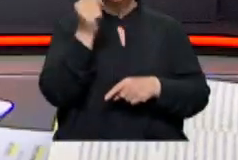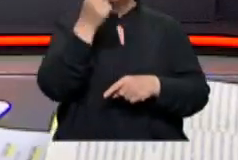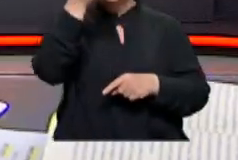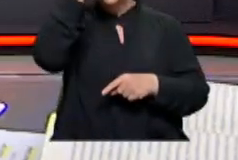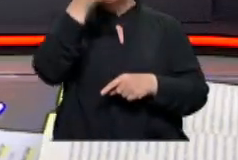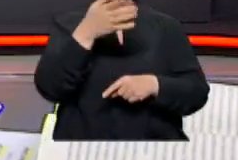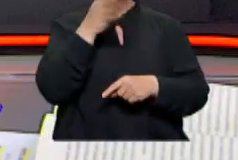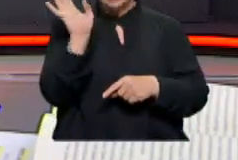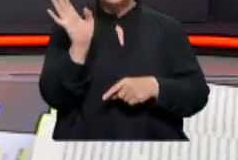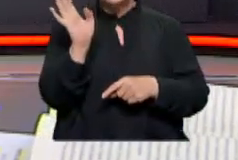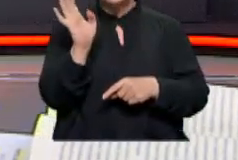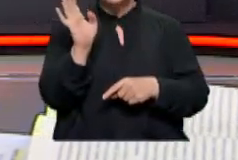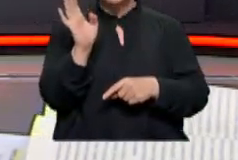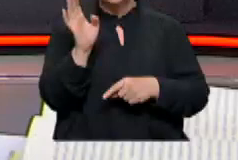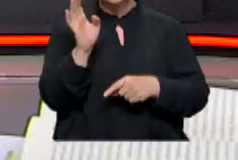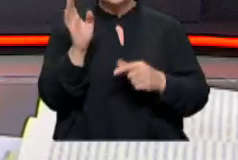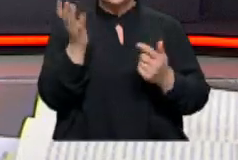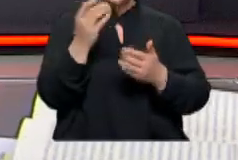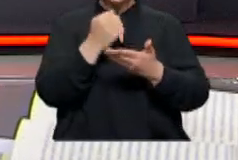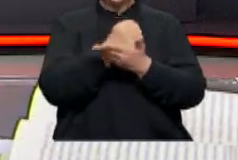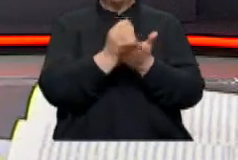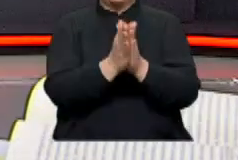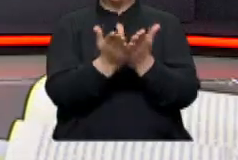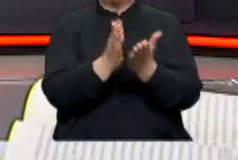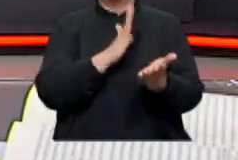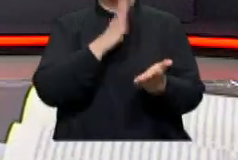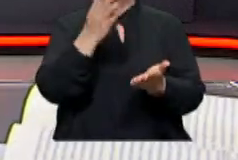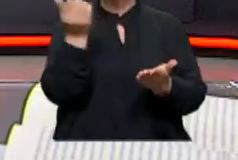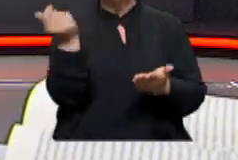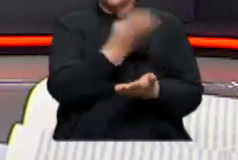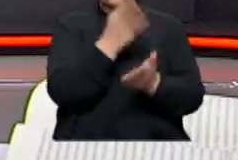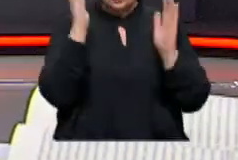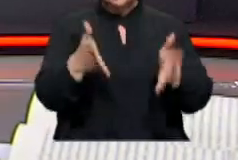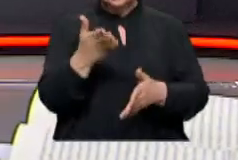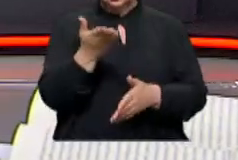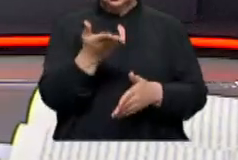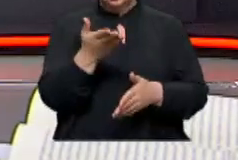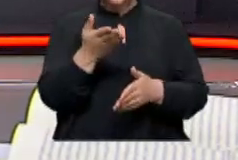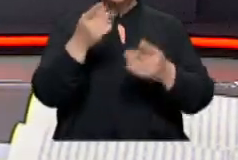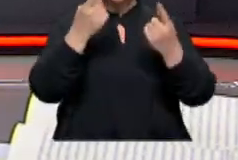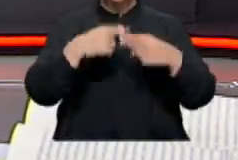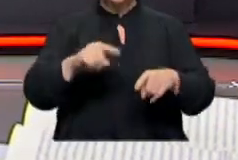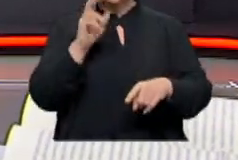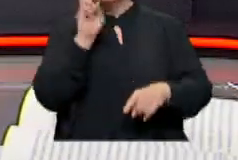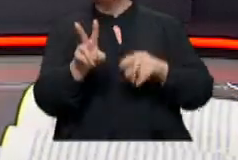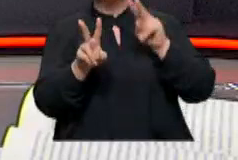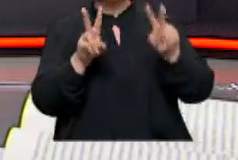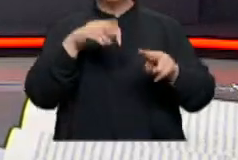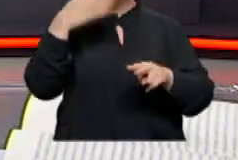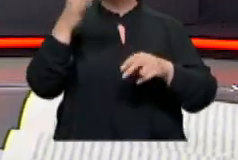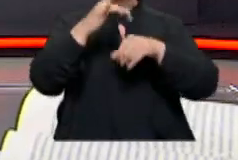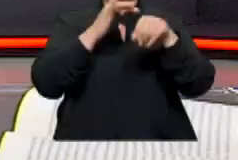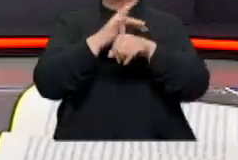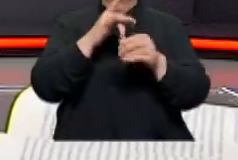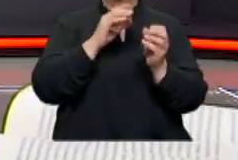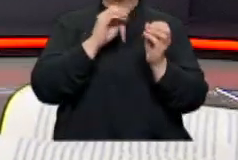Türkçe konuşamayan efendim yeşil pasaportlu birçok kişi sınavda göze çarpıyor. Başka ülkelerde bir